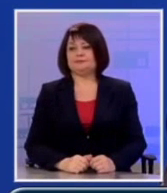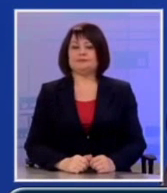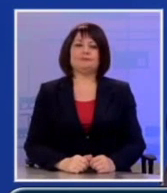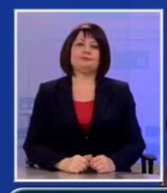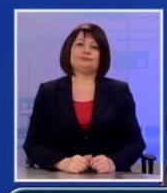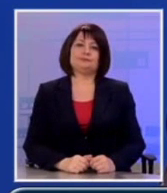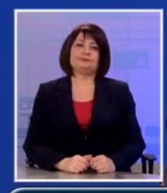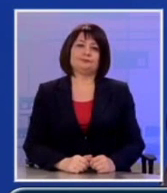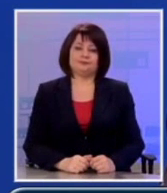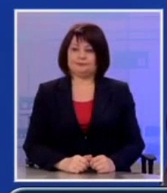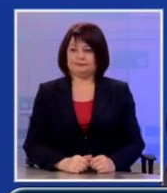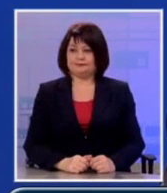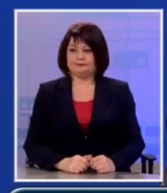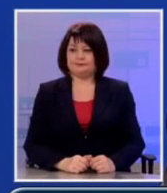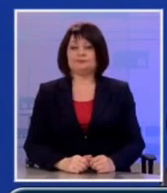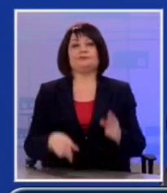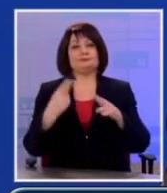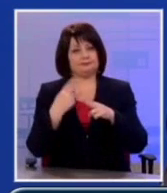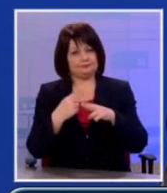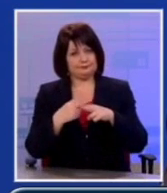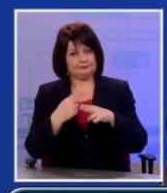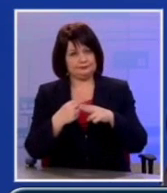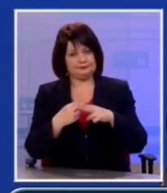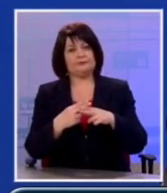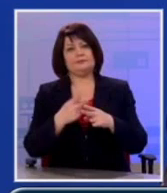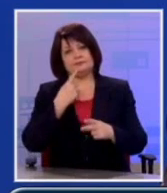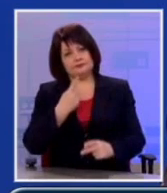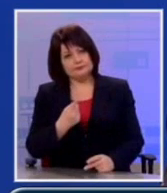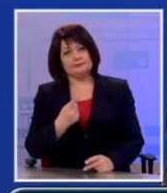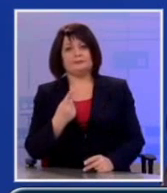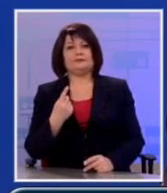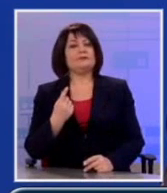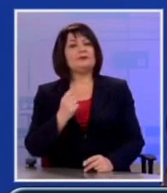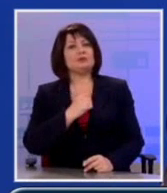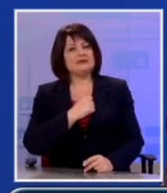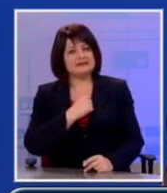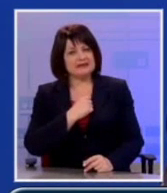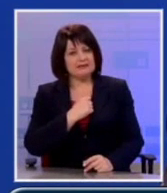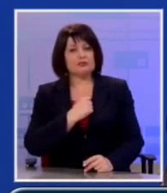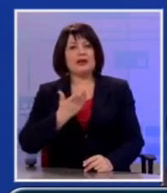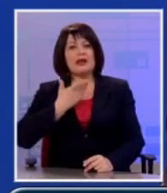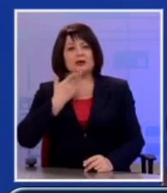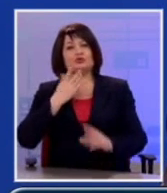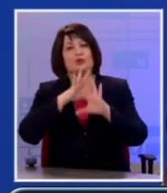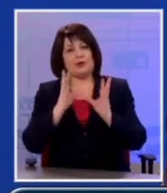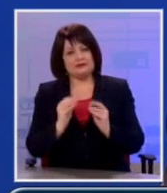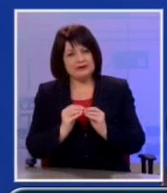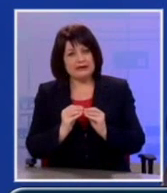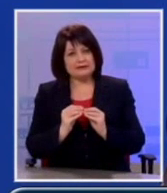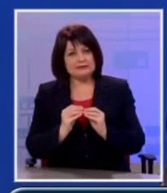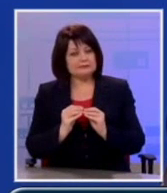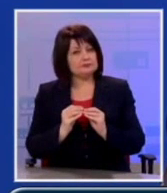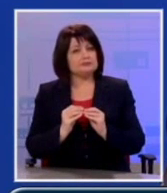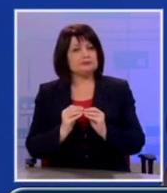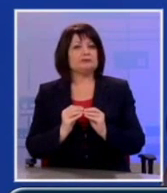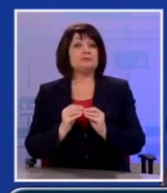όμως βασισμένη αυτή η τοποθέτηση στην αρχή, ότι δαπάνες που έγιναν για